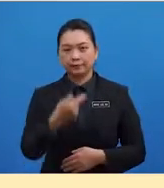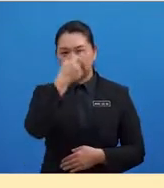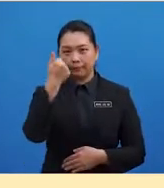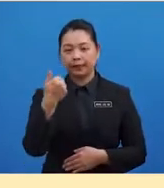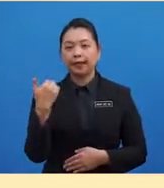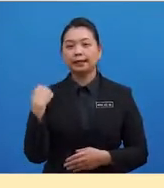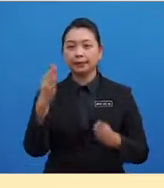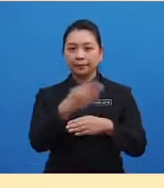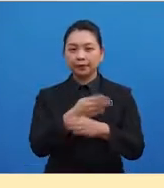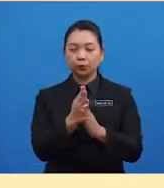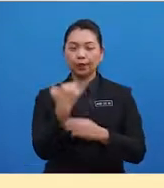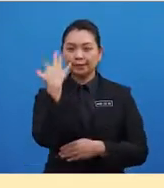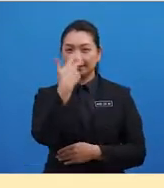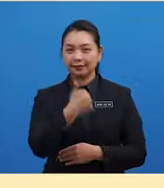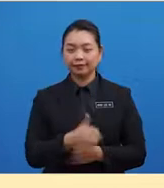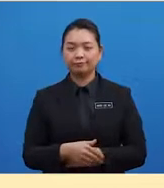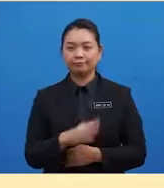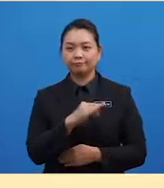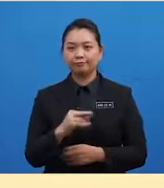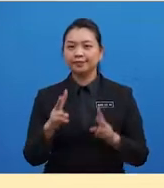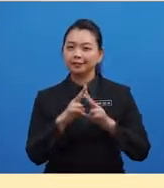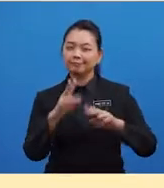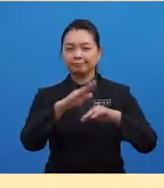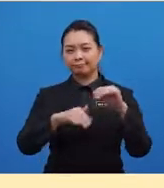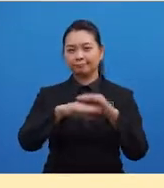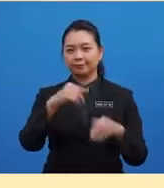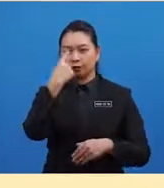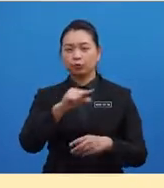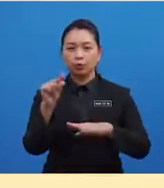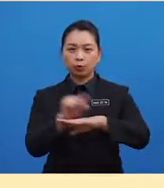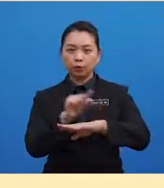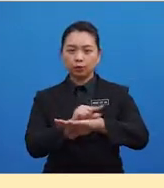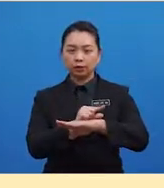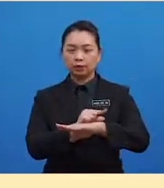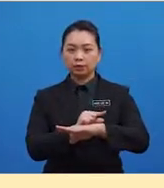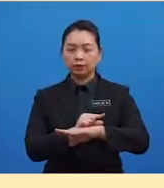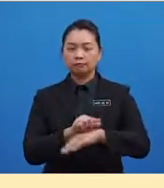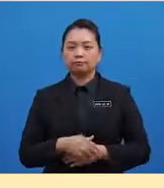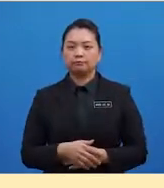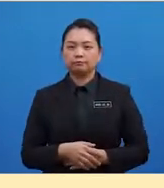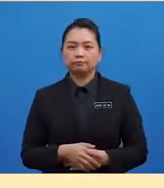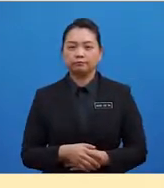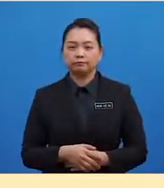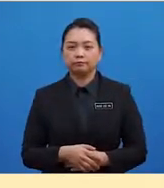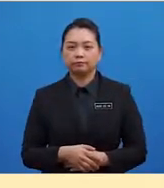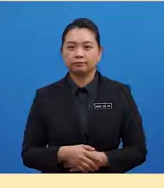mempunyai bentuk yang cantik dan sangat selesa untuk digunakan semasa menghidangkan